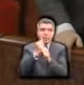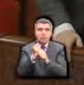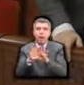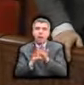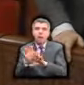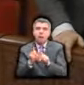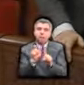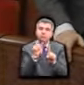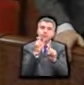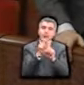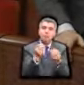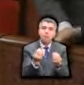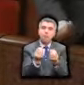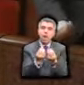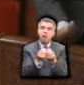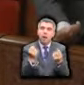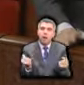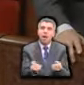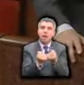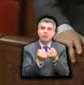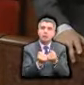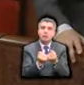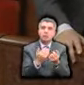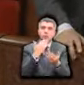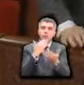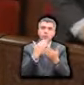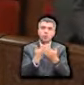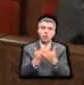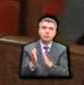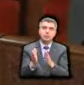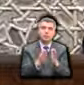المشاريع خصوصا مشاريع مرتبطة بالمجالات الاقتصادية. وشكرا. شكرا.